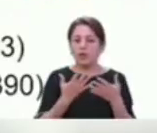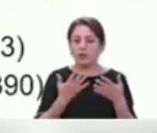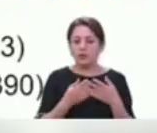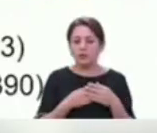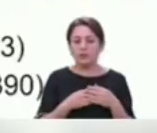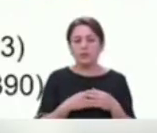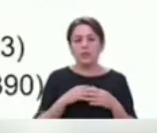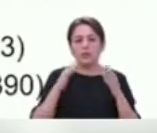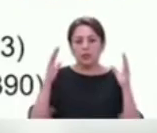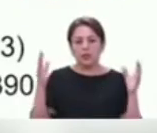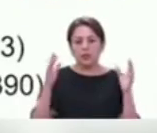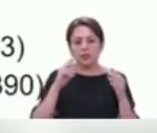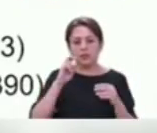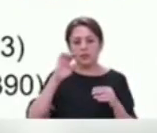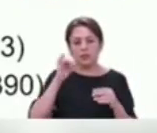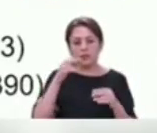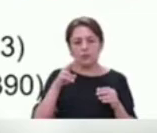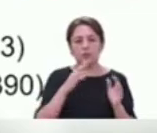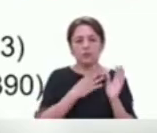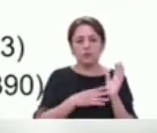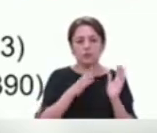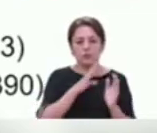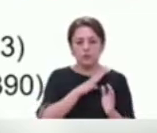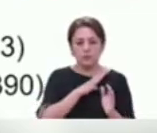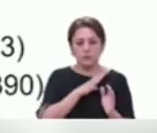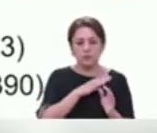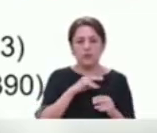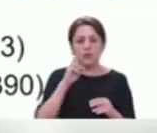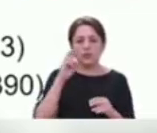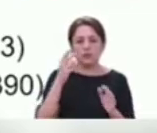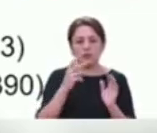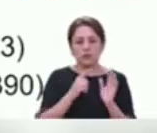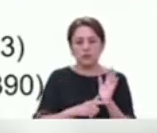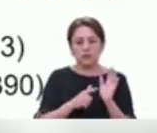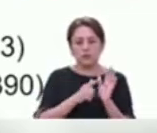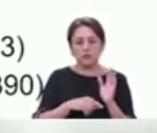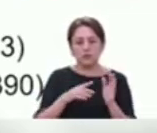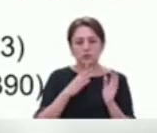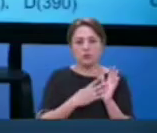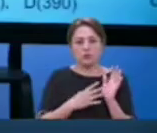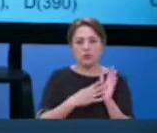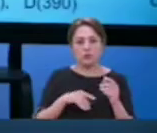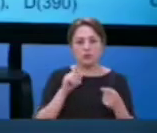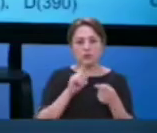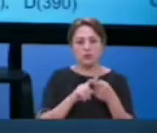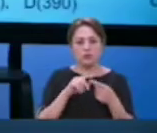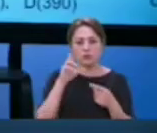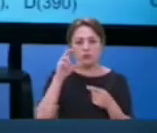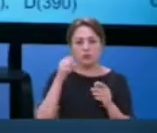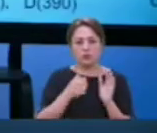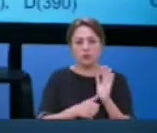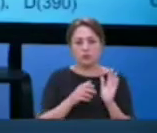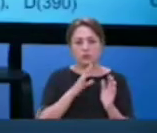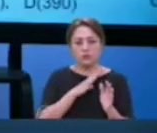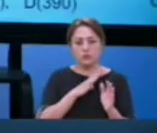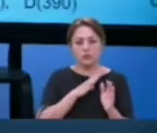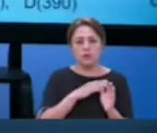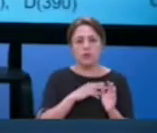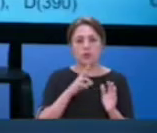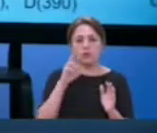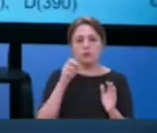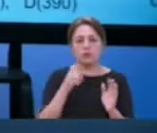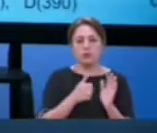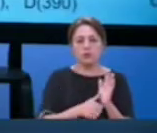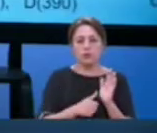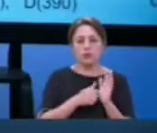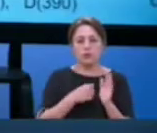Katta bo'lmalarimiz 90 dan bo'lyapti. 270 ga 90 ni qo'shamiz. 360 bo'ldi va 360